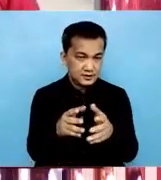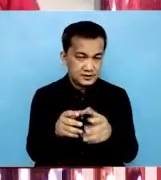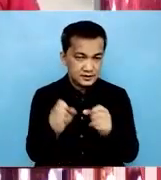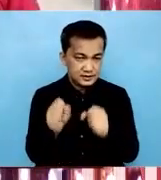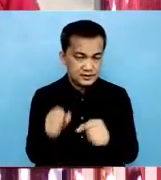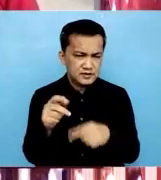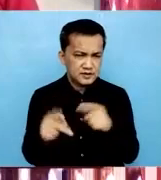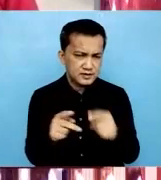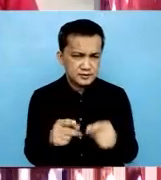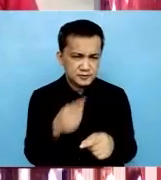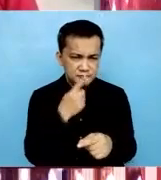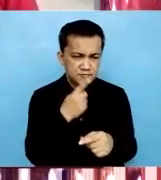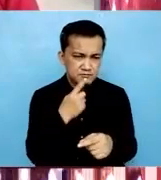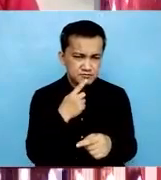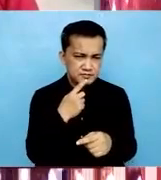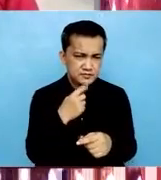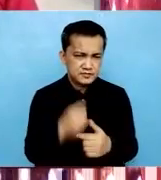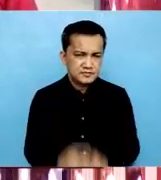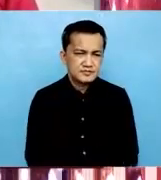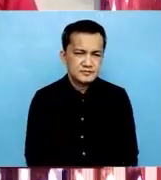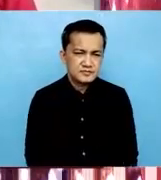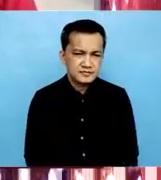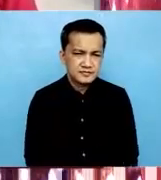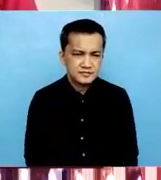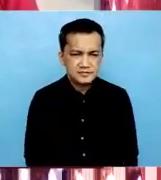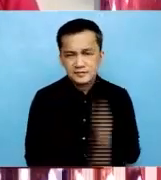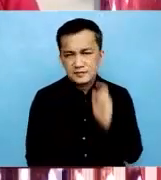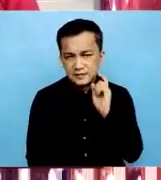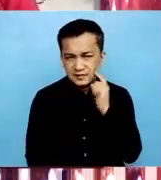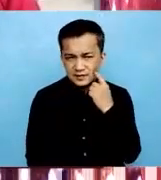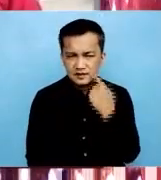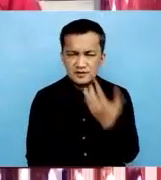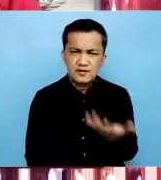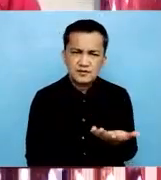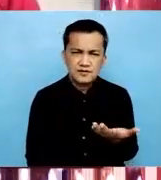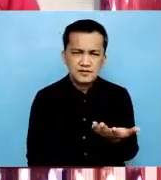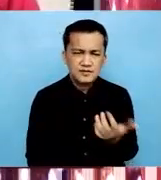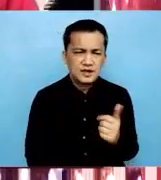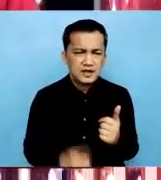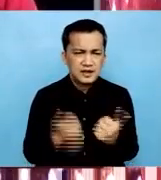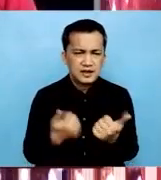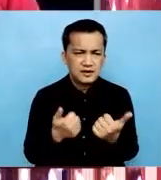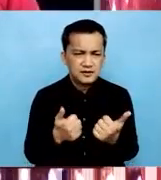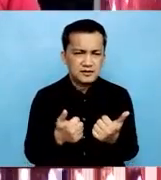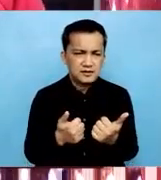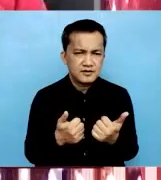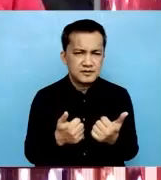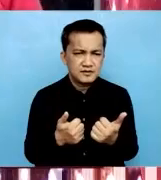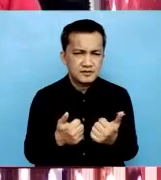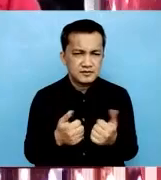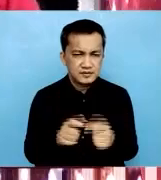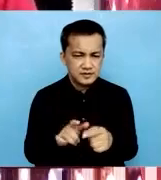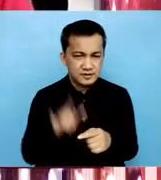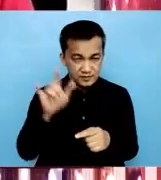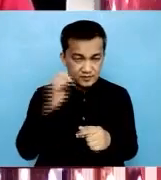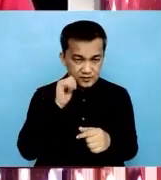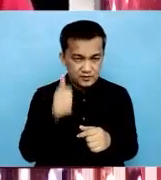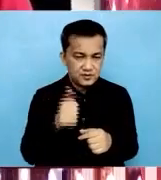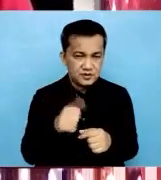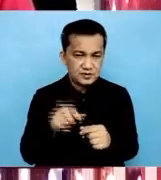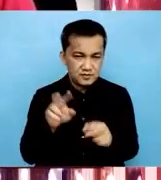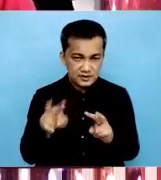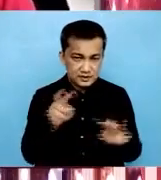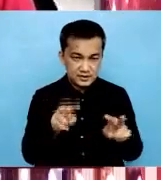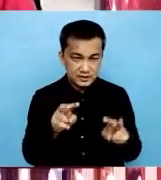walk us through? Kasi naiinggit kami, dahil wala kami diyan. Paano ba? Pag nandyan ba, sakaling makalipad kami bukas, makikita ba